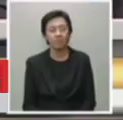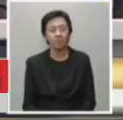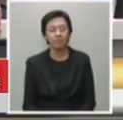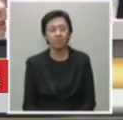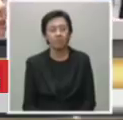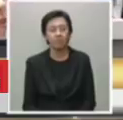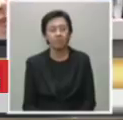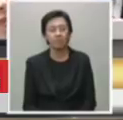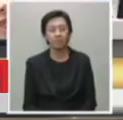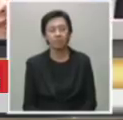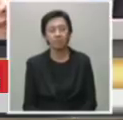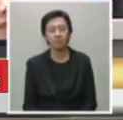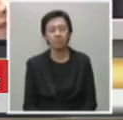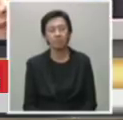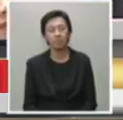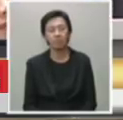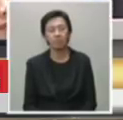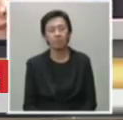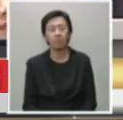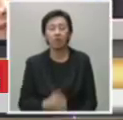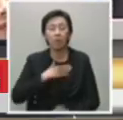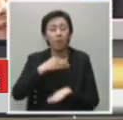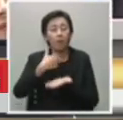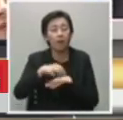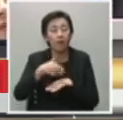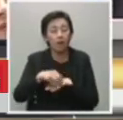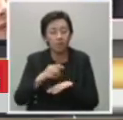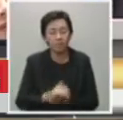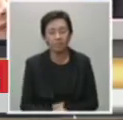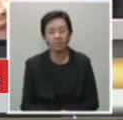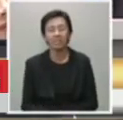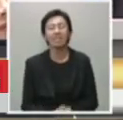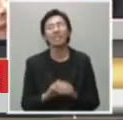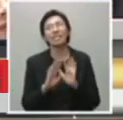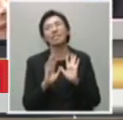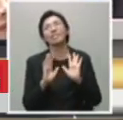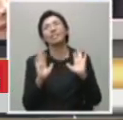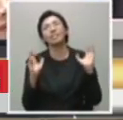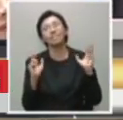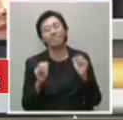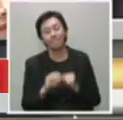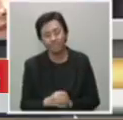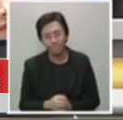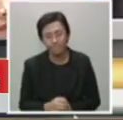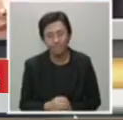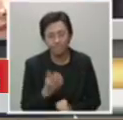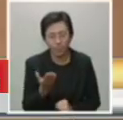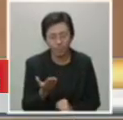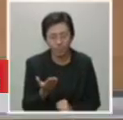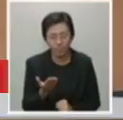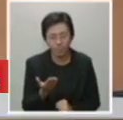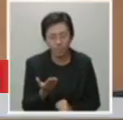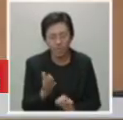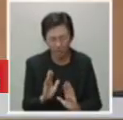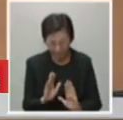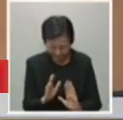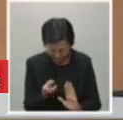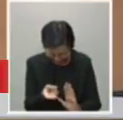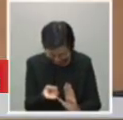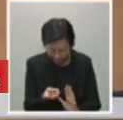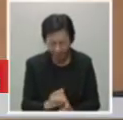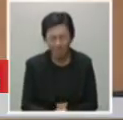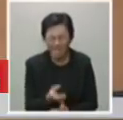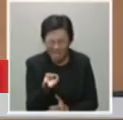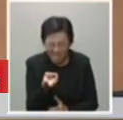ที่เหตุผลที่ผมต้องอภิปรายเกริ่นนำเนี่ยนะครับเพื่อทักท้วงและเตือนท่านประธานผ่านไปยังท่านนายกรัฐมนตรี ขออนุญาตนิดหนึ่งท่านเจ